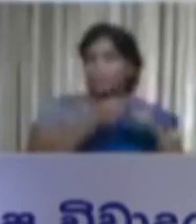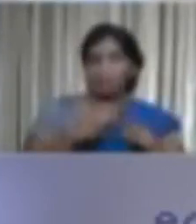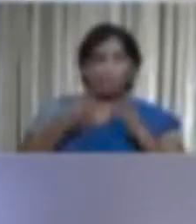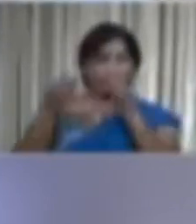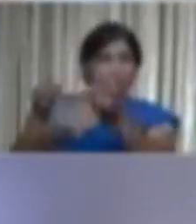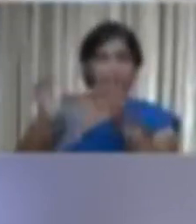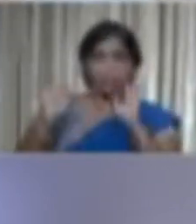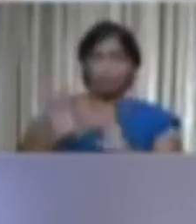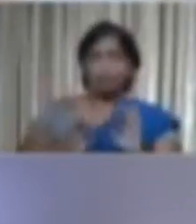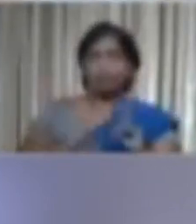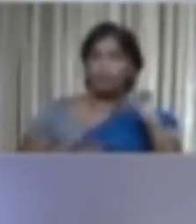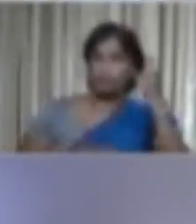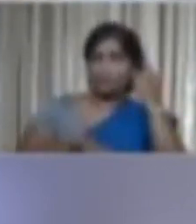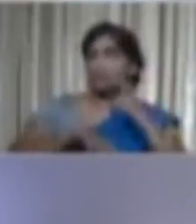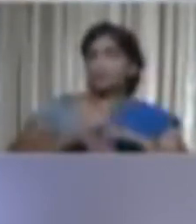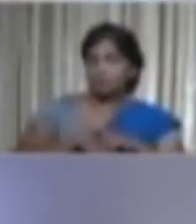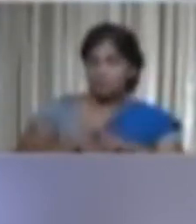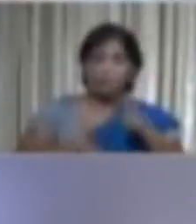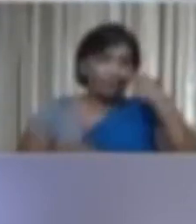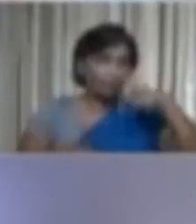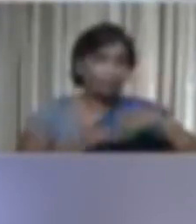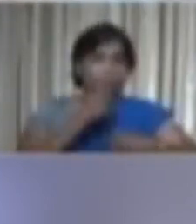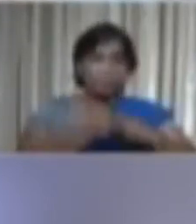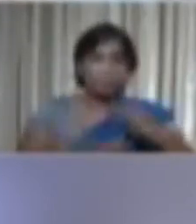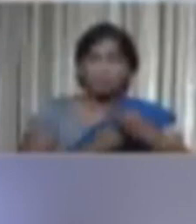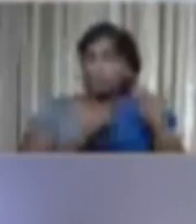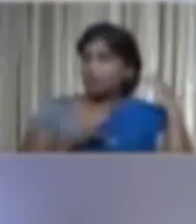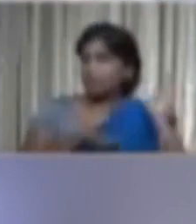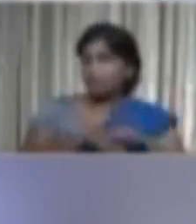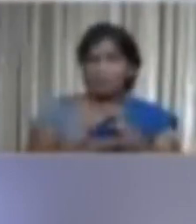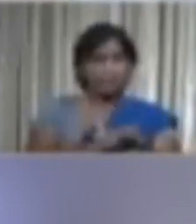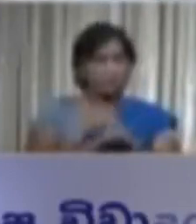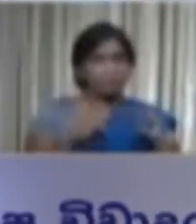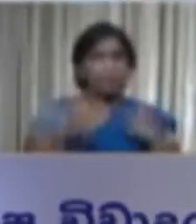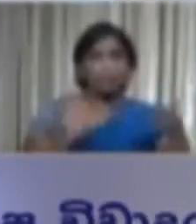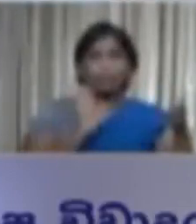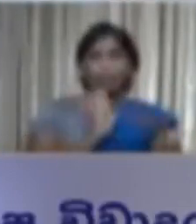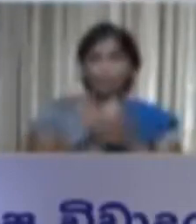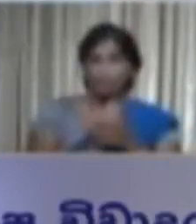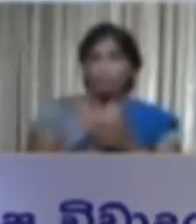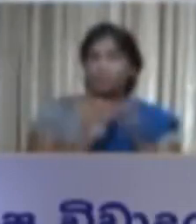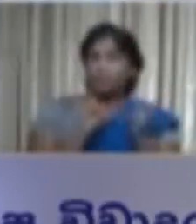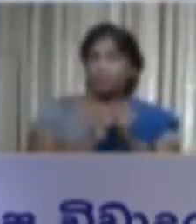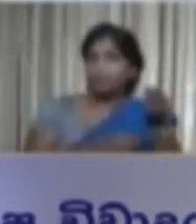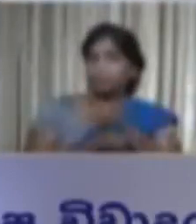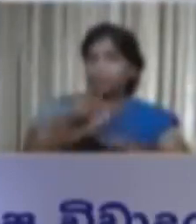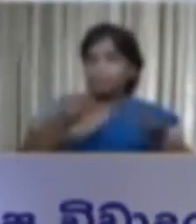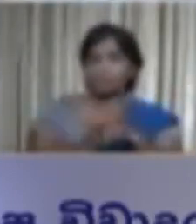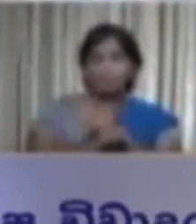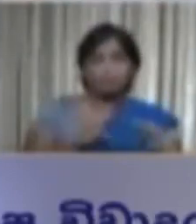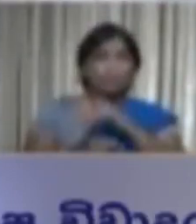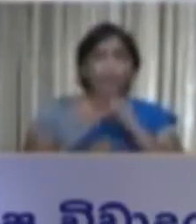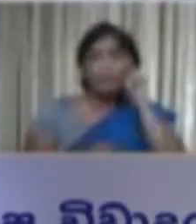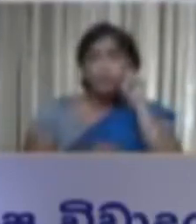කරනවා. First time පළවෙනි වතාවට තෙල් ව්‍යාපාරයේ කිසි දවසක් නොකර අපිත් එක්ක කිසිම කාලයක ගනුදෙනු නොකරපු